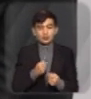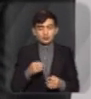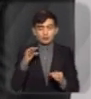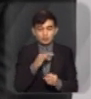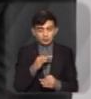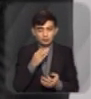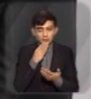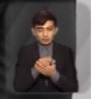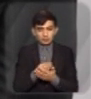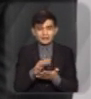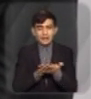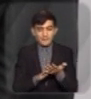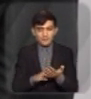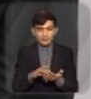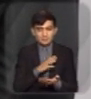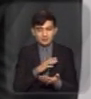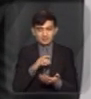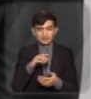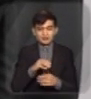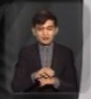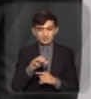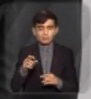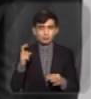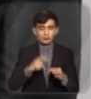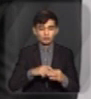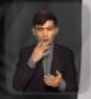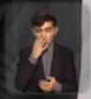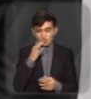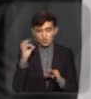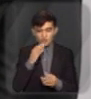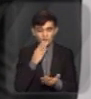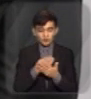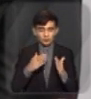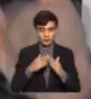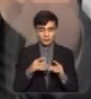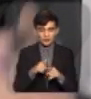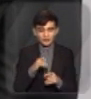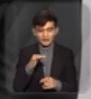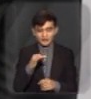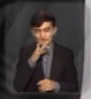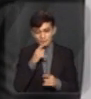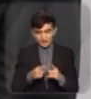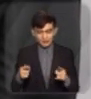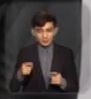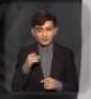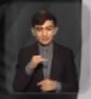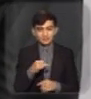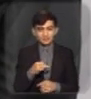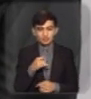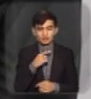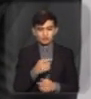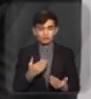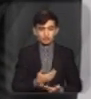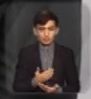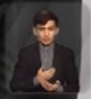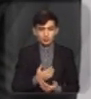Услугополучатель дал заявку на подключение к теплоснабжению, скажем, вот в это время, и он